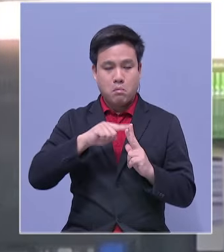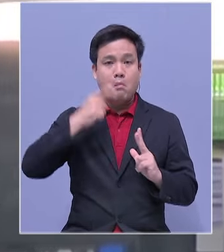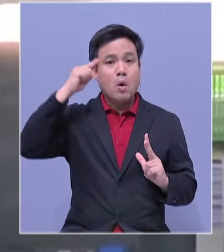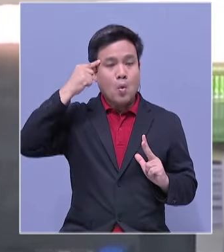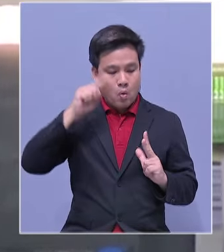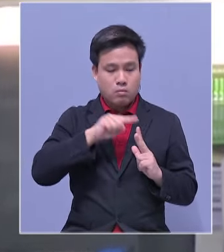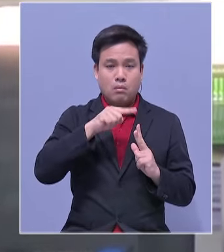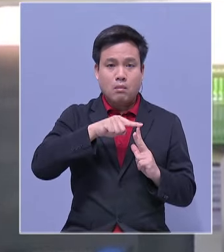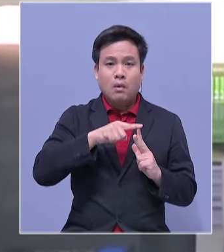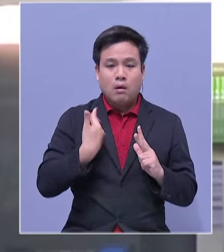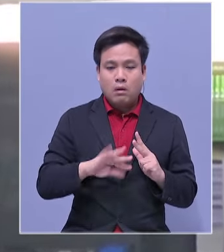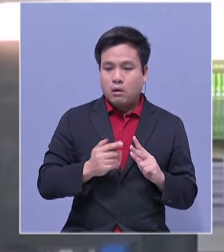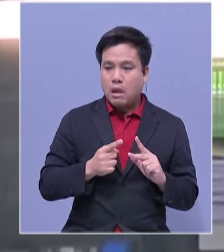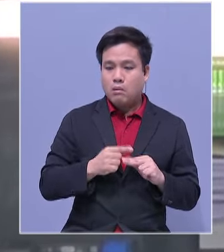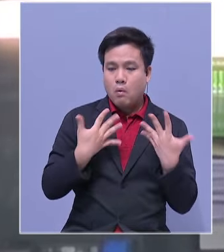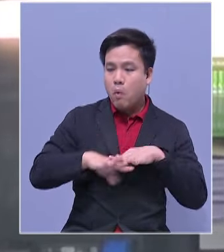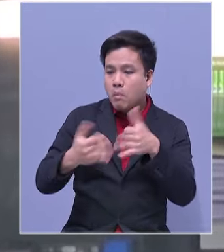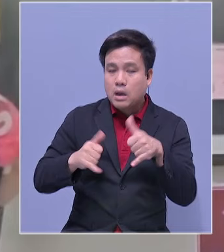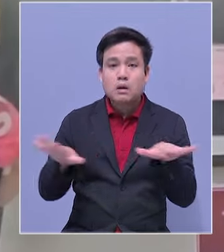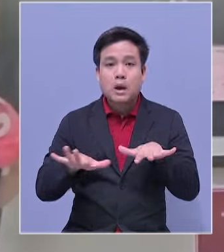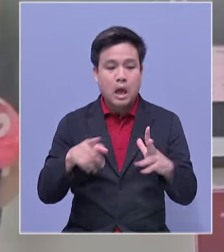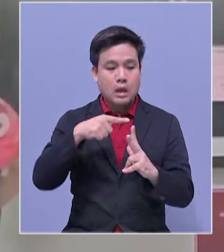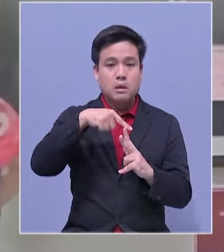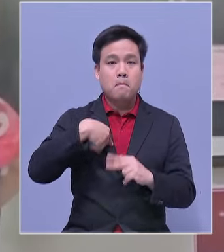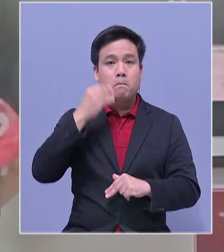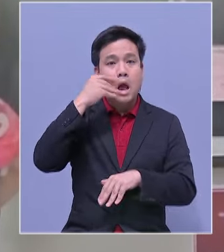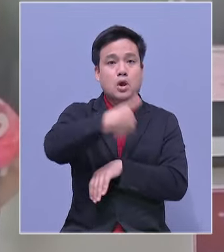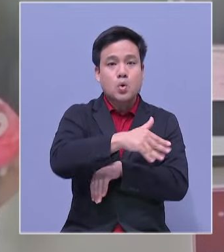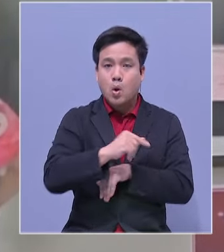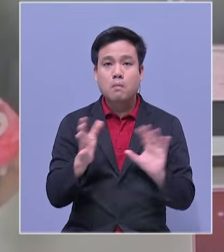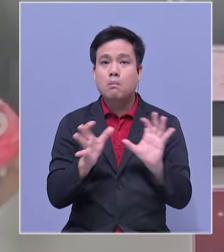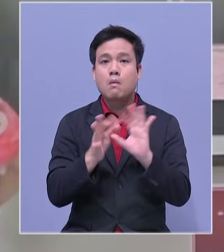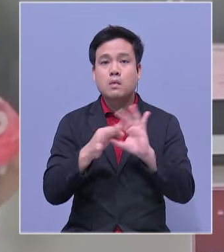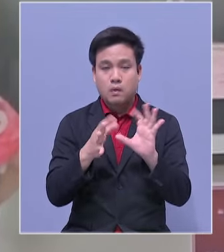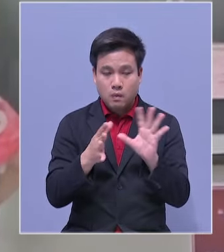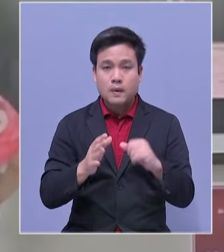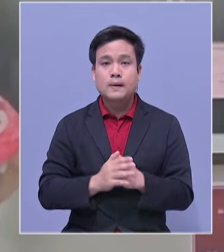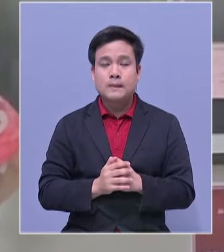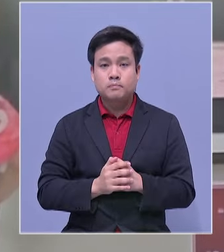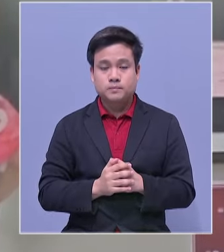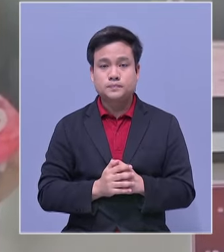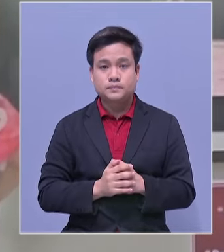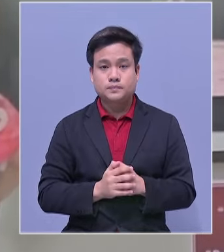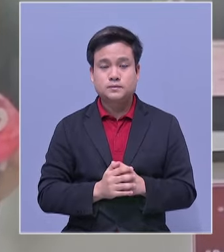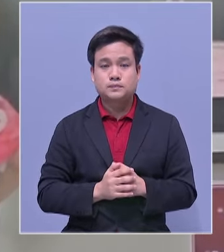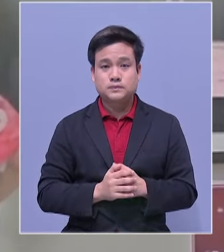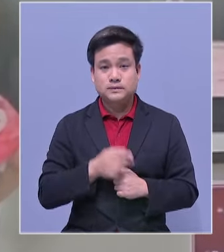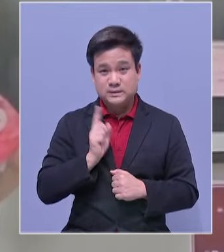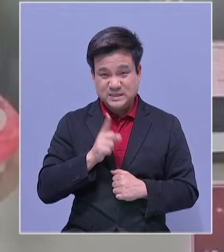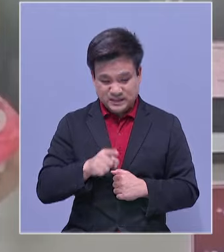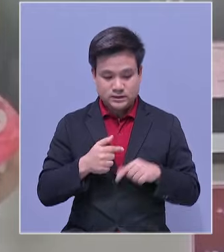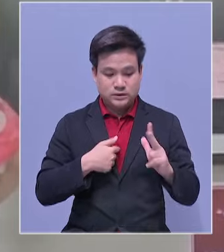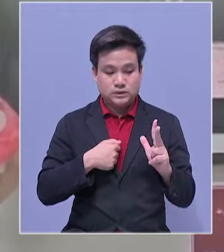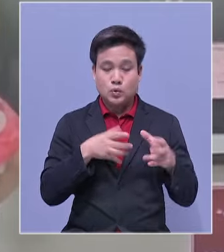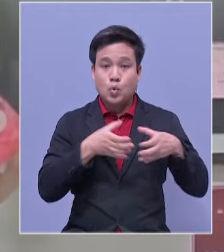อะไรเรื่องของการบัดหมานี้มาก่อนเลยใช่แล้วเมาโดนแบบเยค่ะแล้วก่อนเกิดเหตุเนี่ยน้องกันกับเพื่อนรวม 5คนขี่มอเตอร์ไซค์มา 2